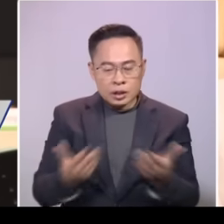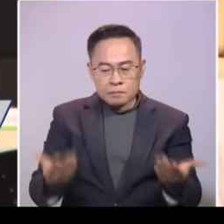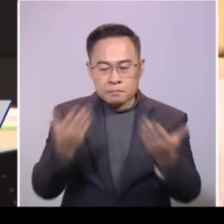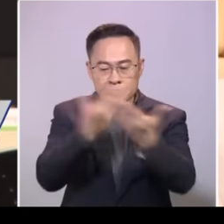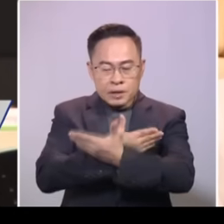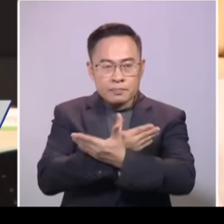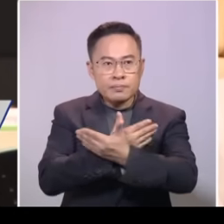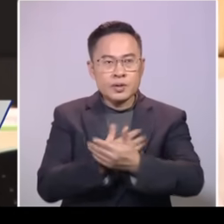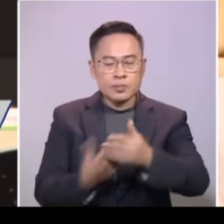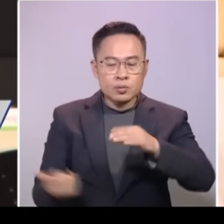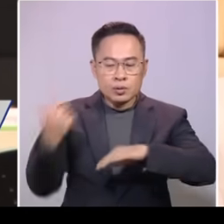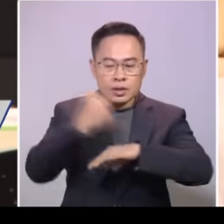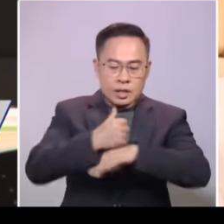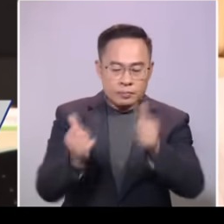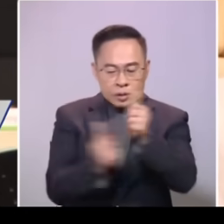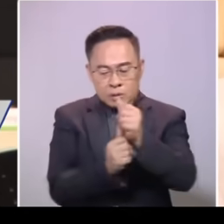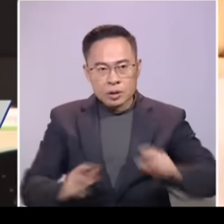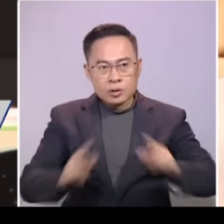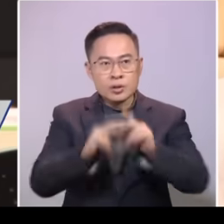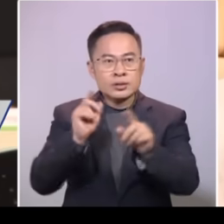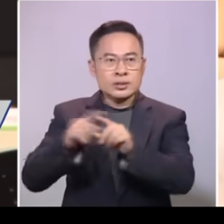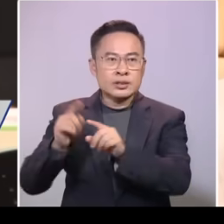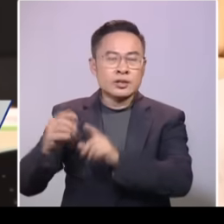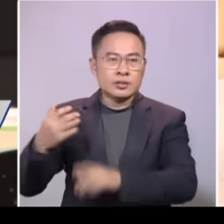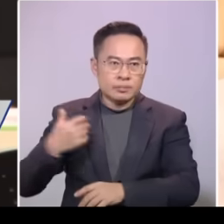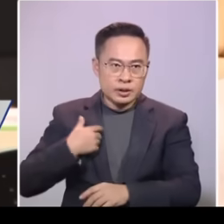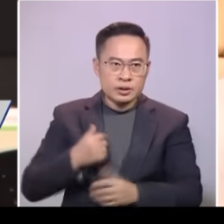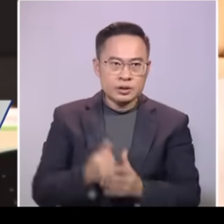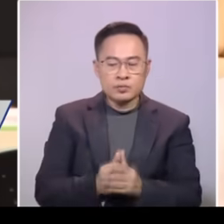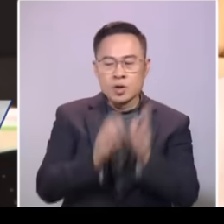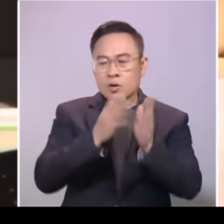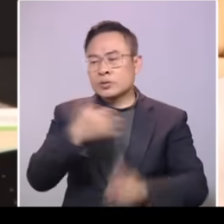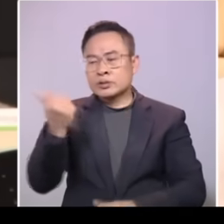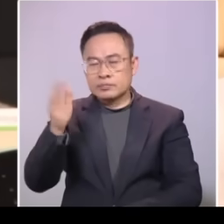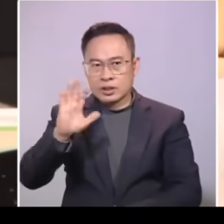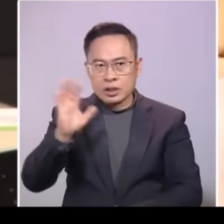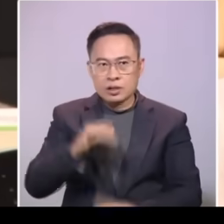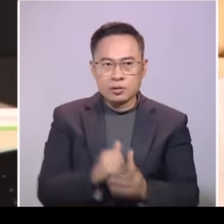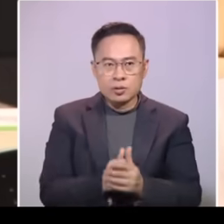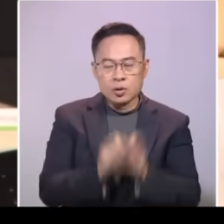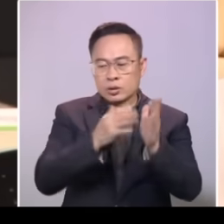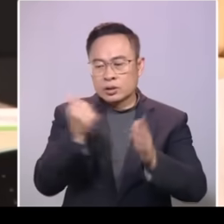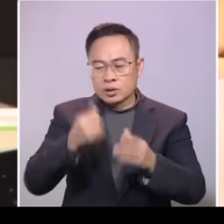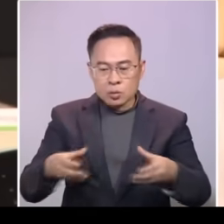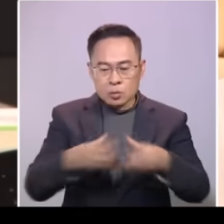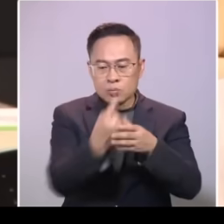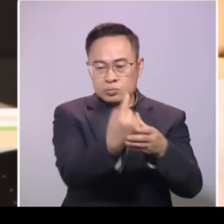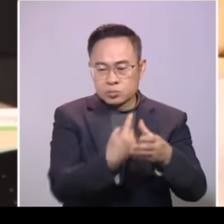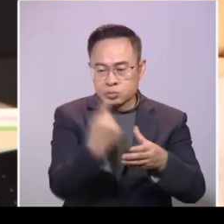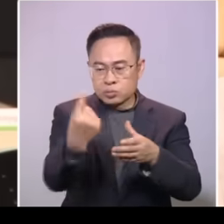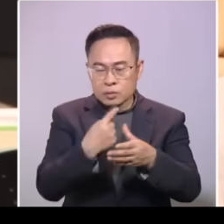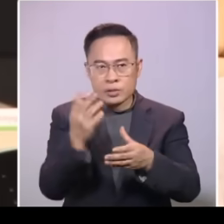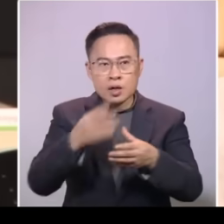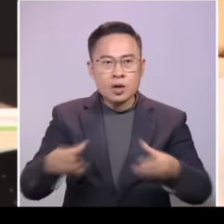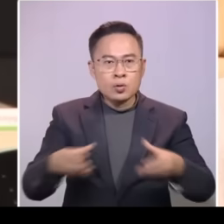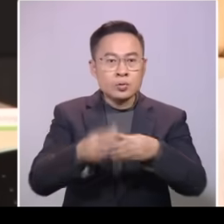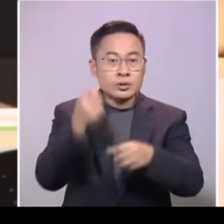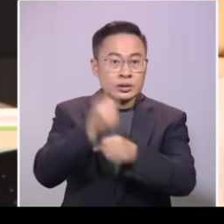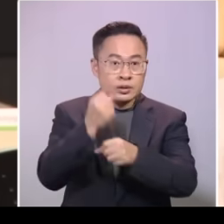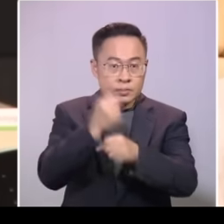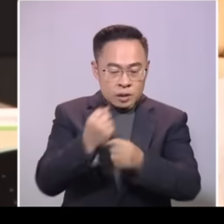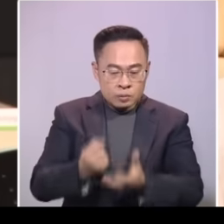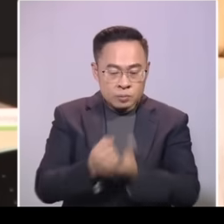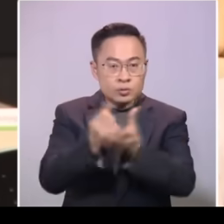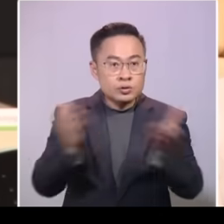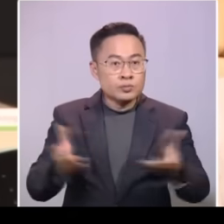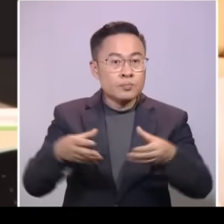ครมมากขึ้นนะครับมากกว่าที่จะเป็นคนที่เอออาจจะเป็นตัวแทนของกลุ่มกวนต่างๆที่เขาประสบความสำเร็จใน